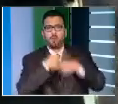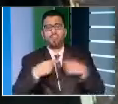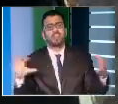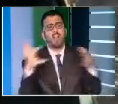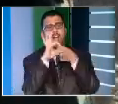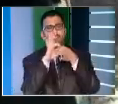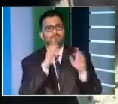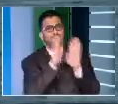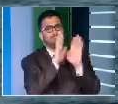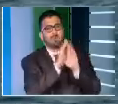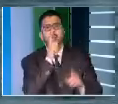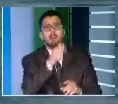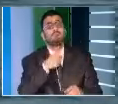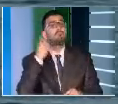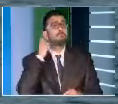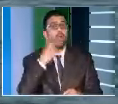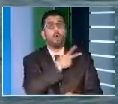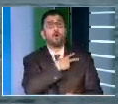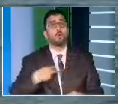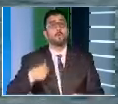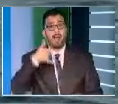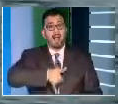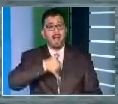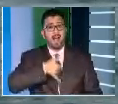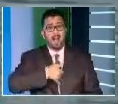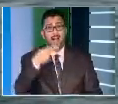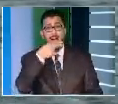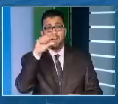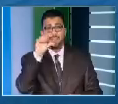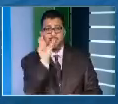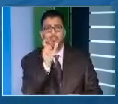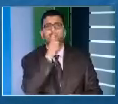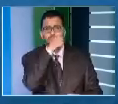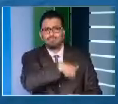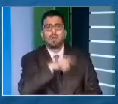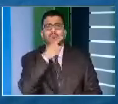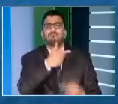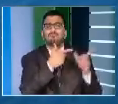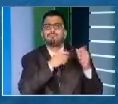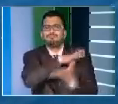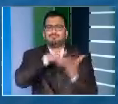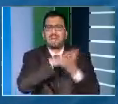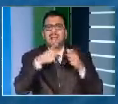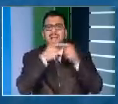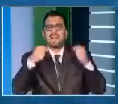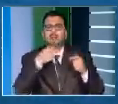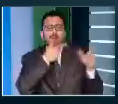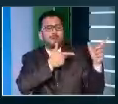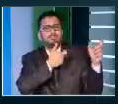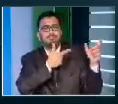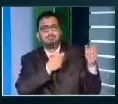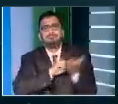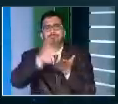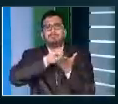والتحالف. وبحسب مصادر الحكومة في عدن، فإن المتمردين كانوا يستخدمون جزيرة حنيش في تهريب الأسلحة